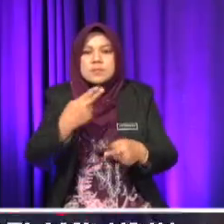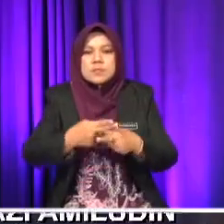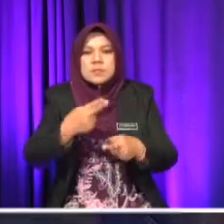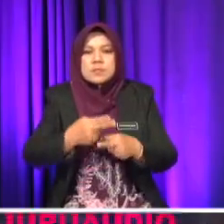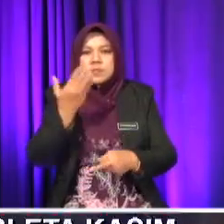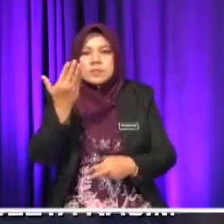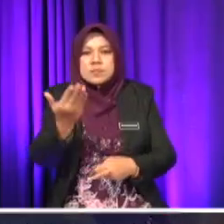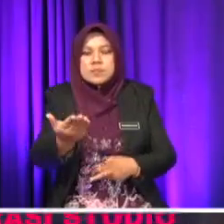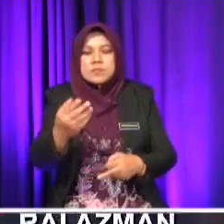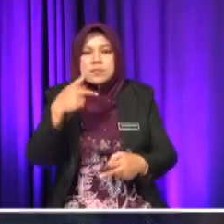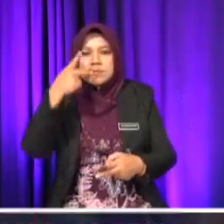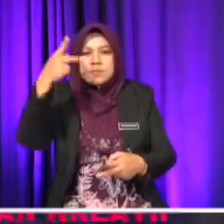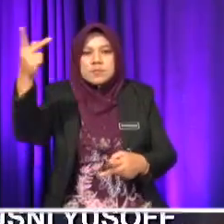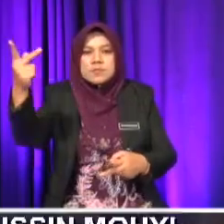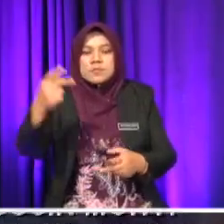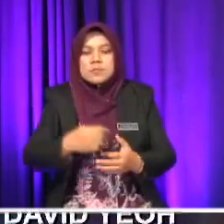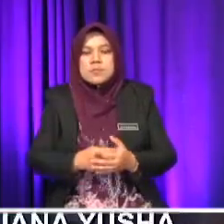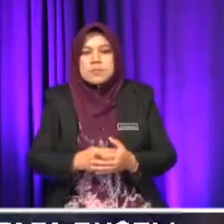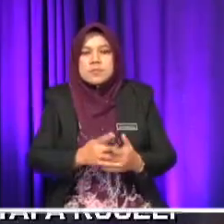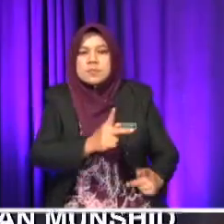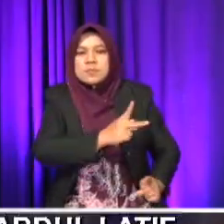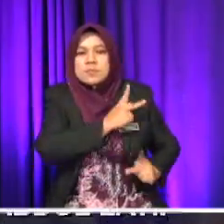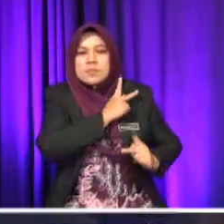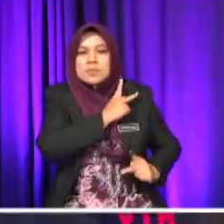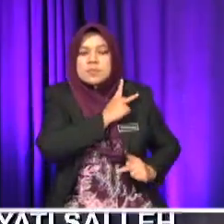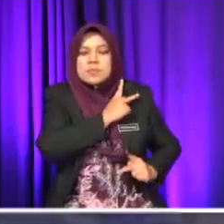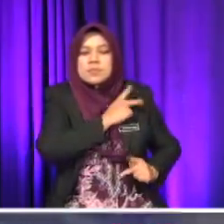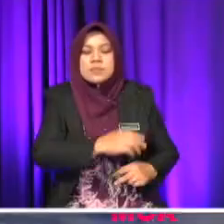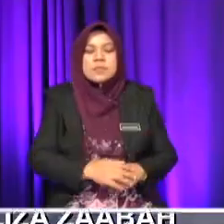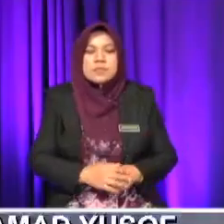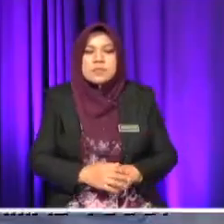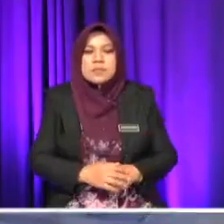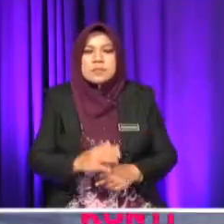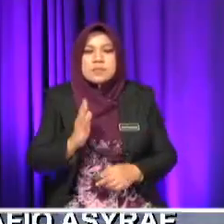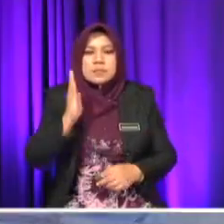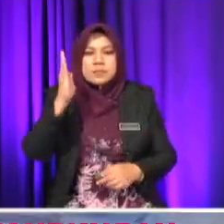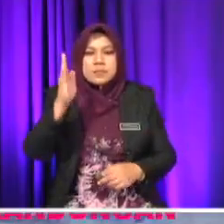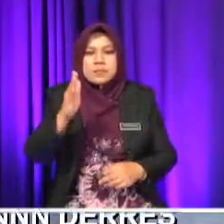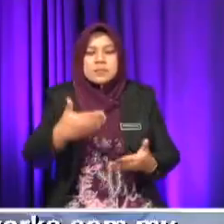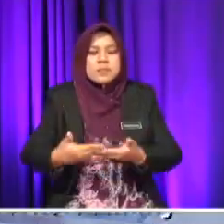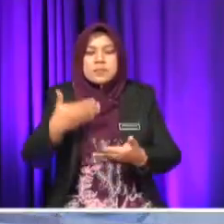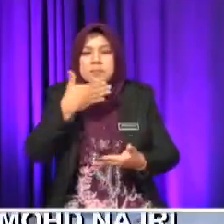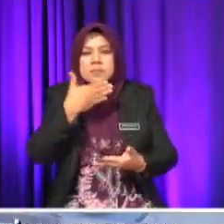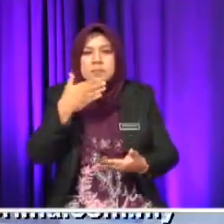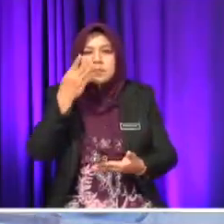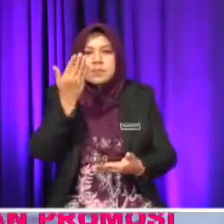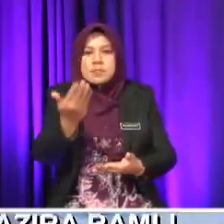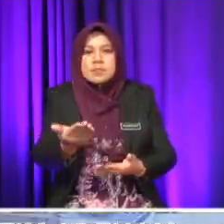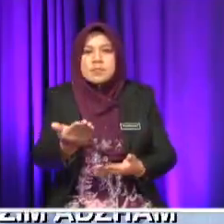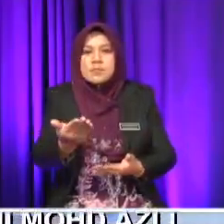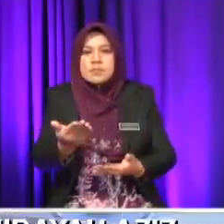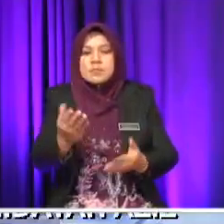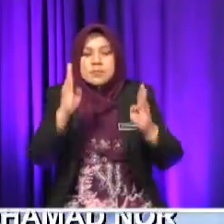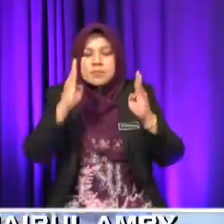disebut bapak pahlawan Duhai anak belia kau kebanggaan